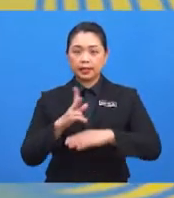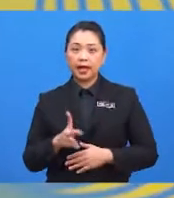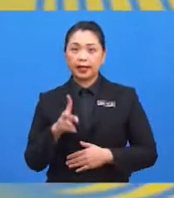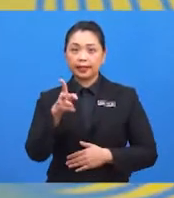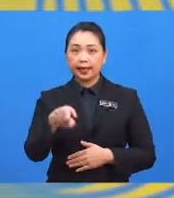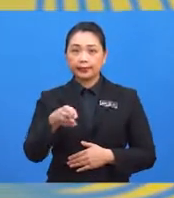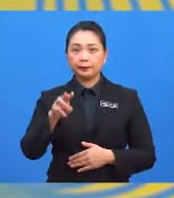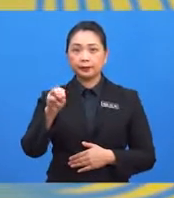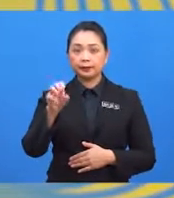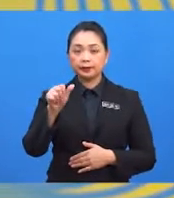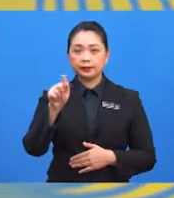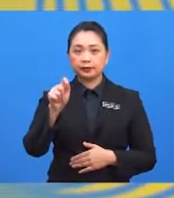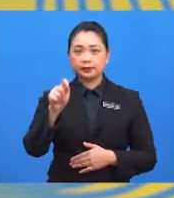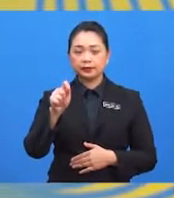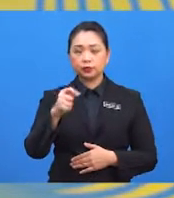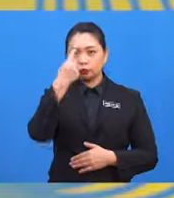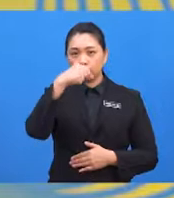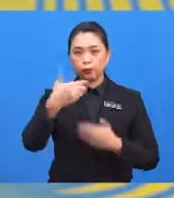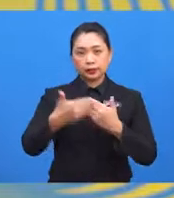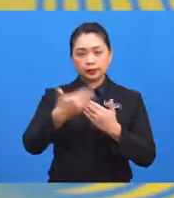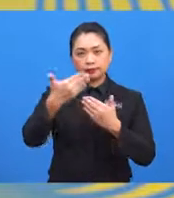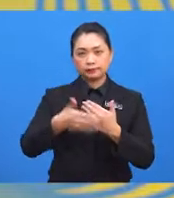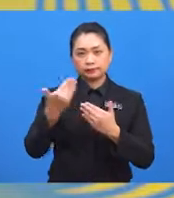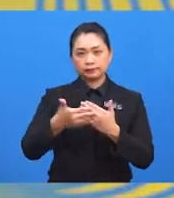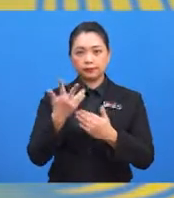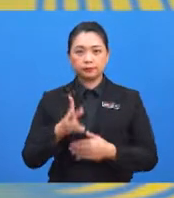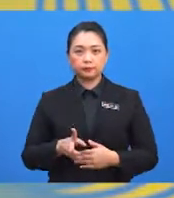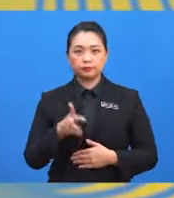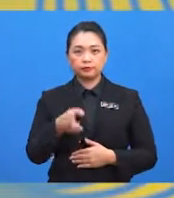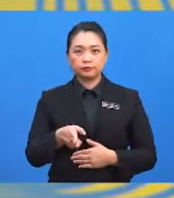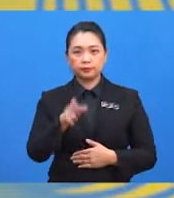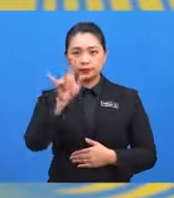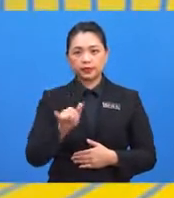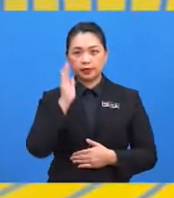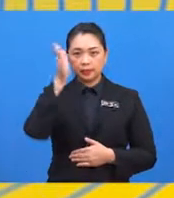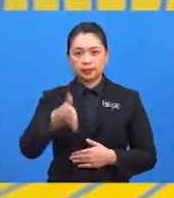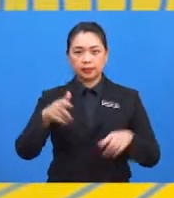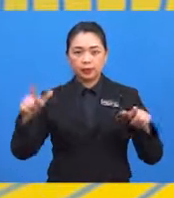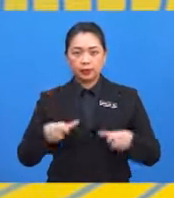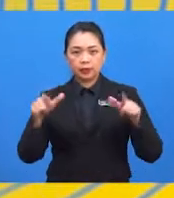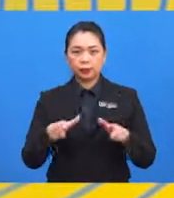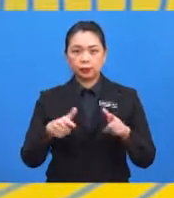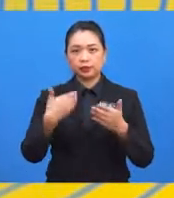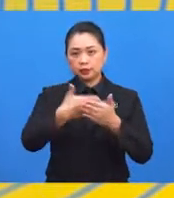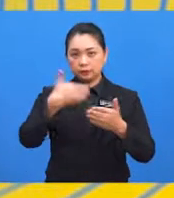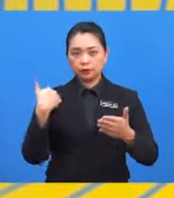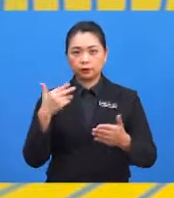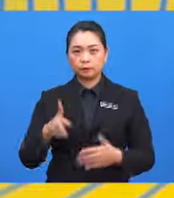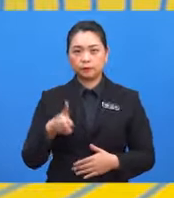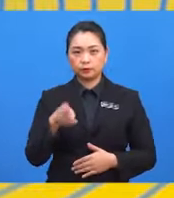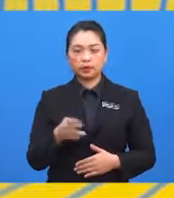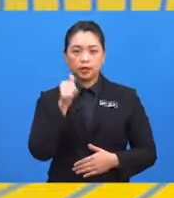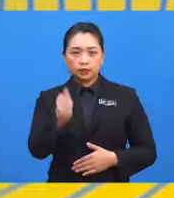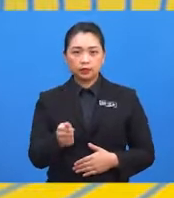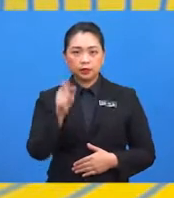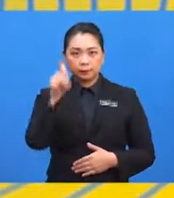supaya ia memudahkan pemotongan yang akan dilakukan. Sebelum memotong, anda perlu